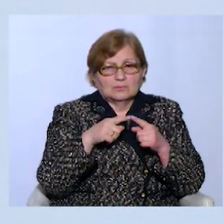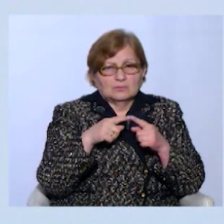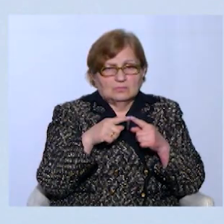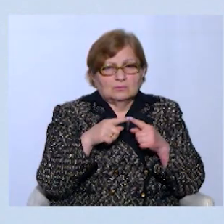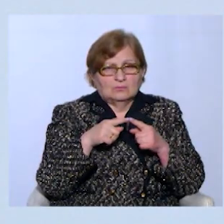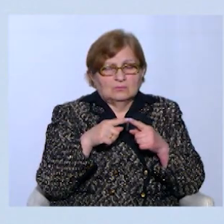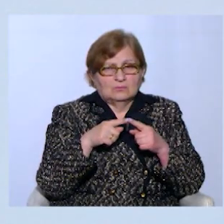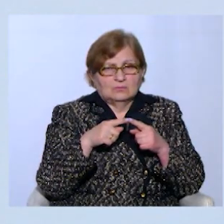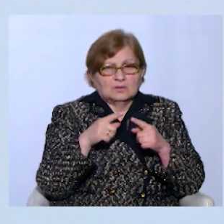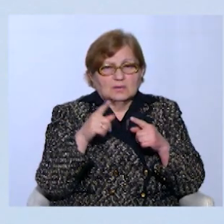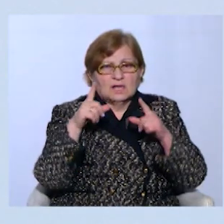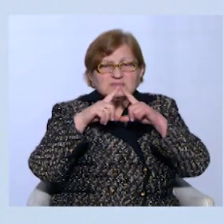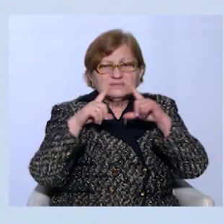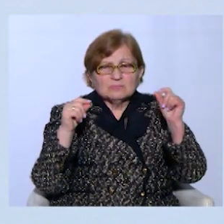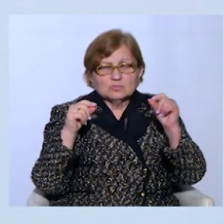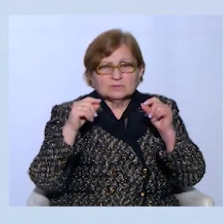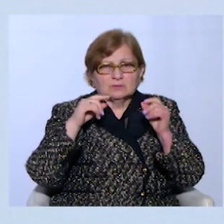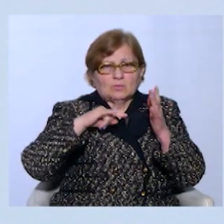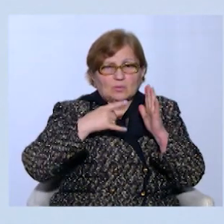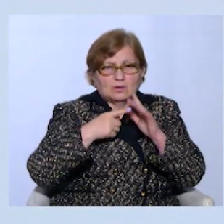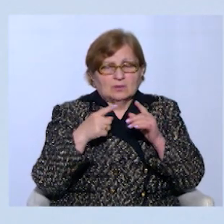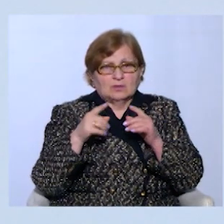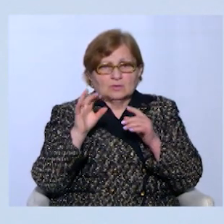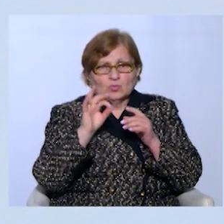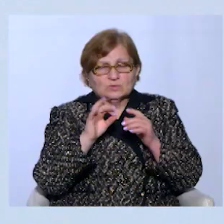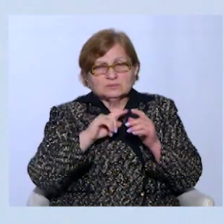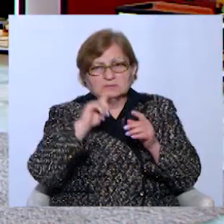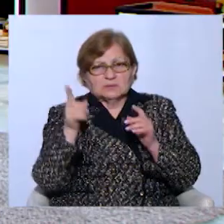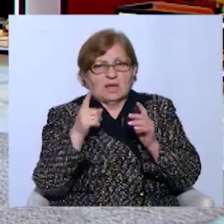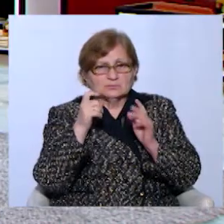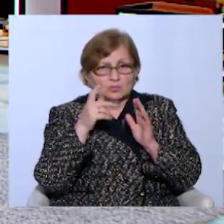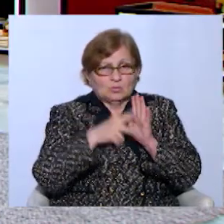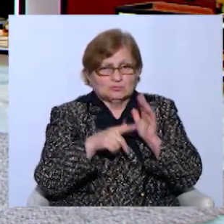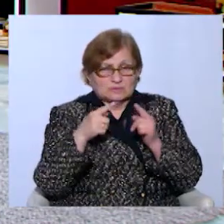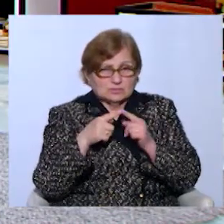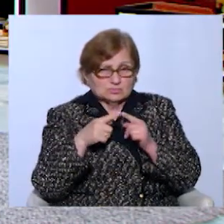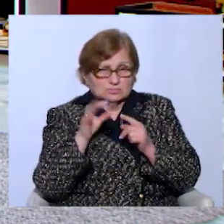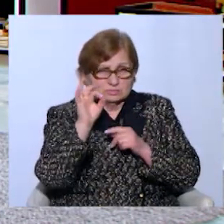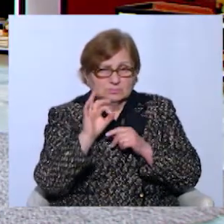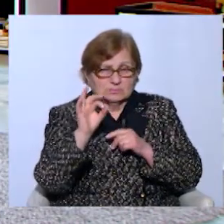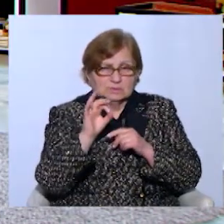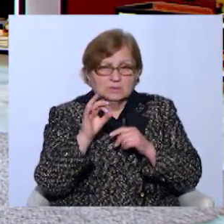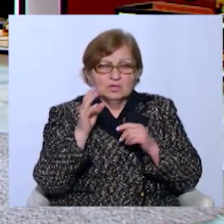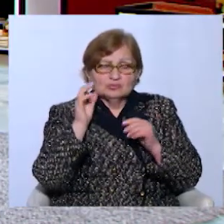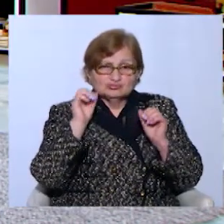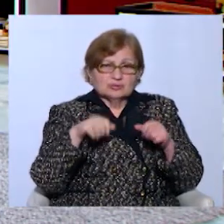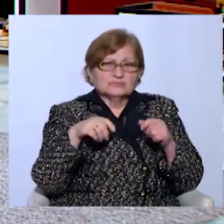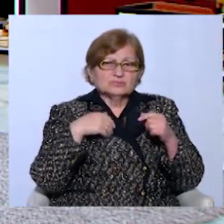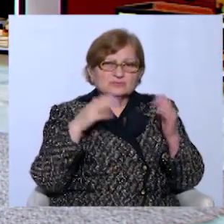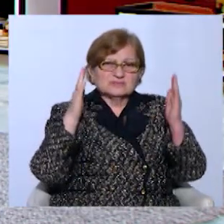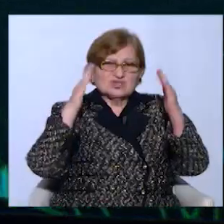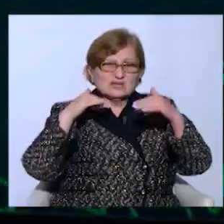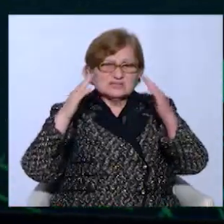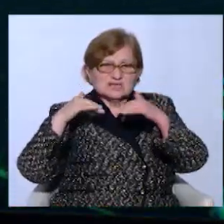არა იგივე სამკუთხედებში და ოთხკუთხედებში, ხო კუთხე არის 0-დან 180 გრადუსებზე, მაგრამ ჩვენ შეგვიძლია ჩაზნექილი მრავალკუთხედებით